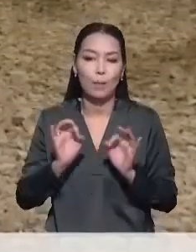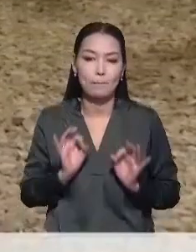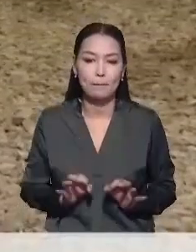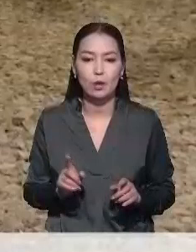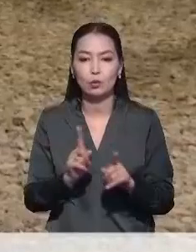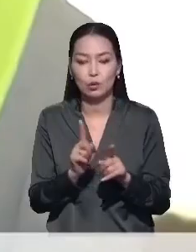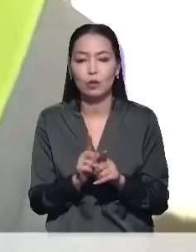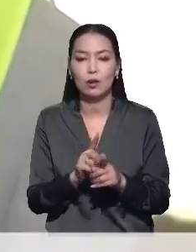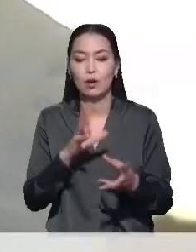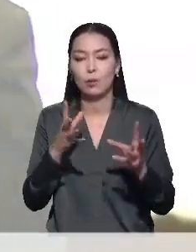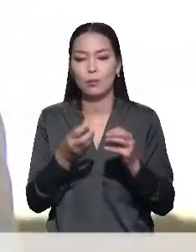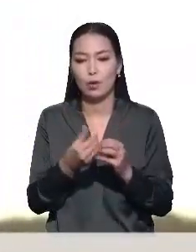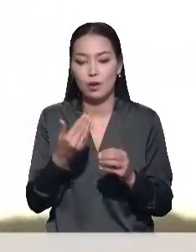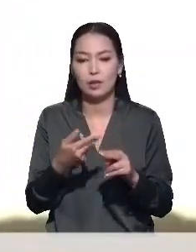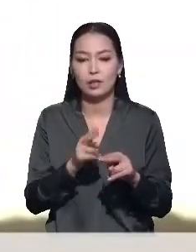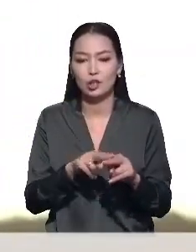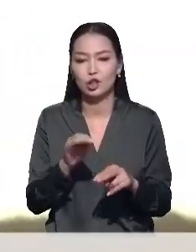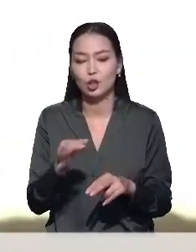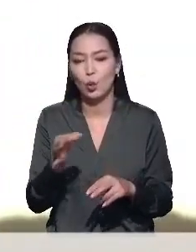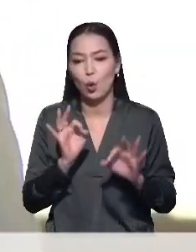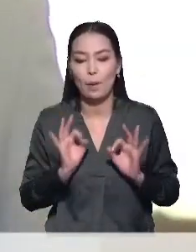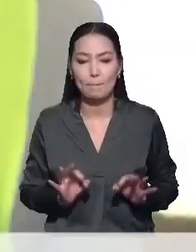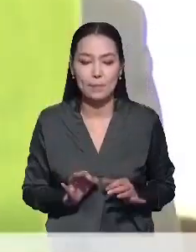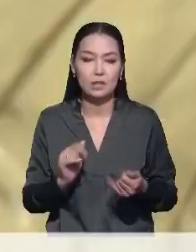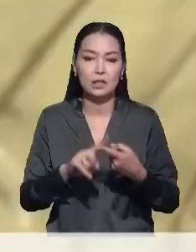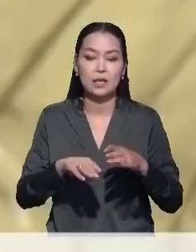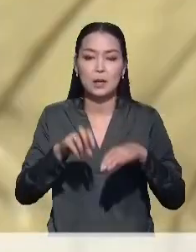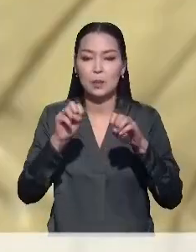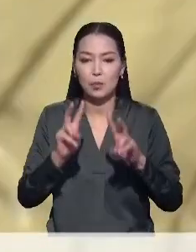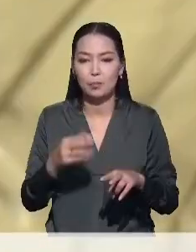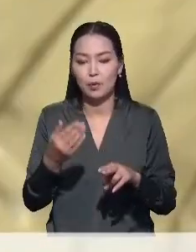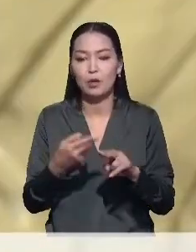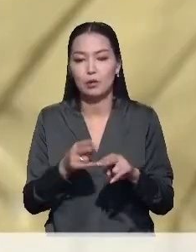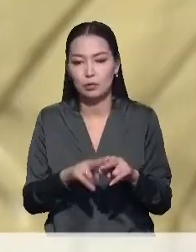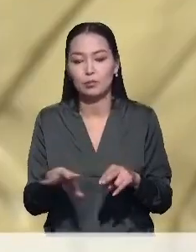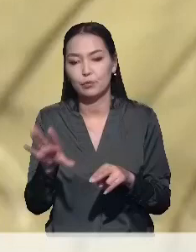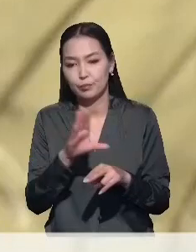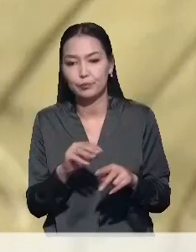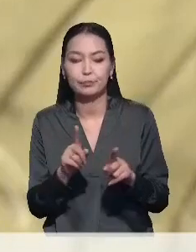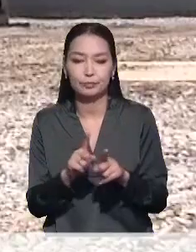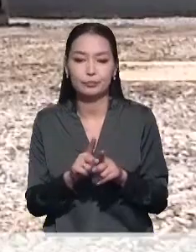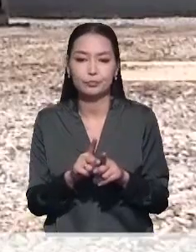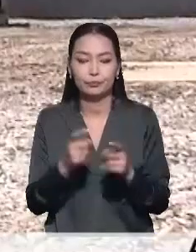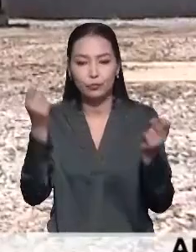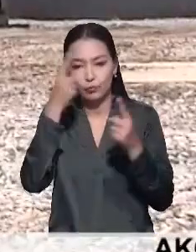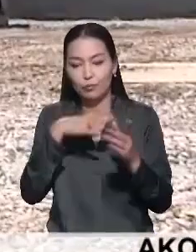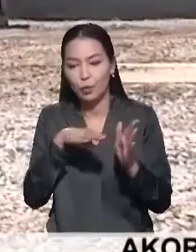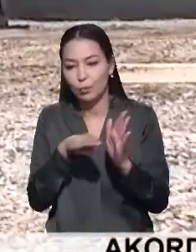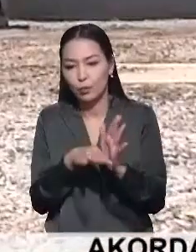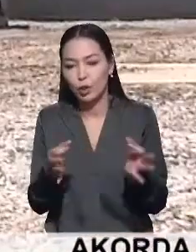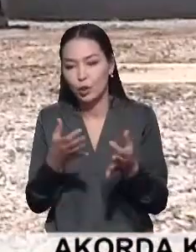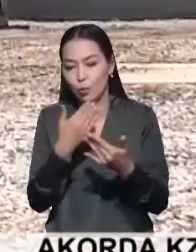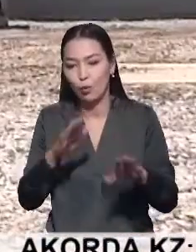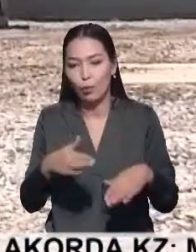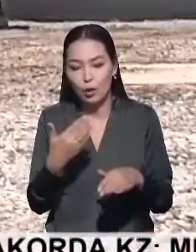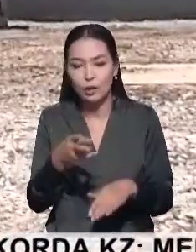жобасы бойынша Жетісу облыстық прокуратурасы тиісті мамандар көмегімен аумақта жерасты суының жоқ екенін анықтады. Нәтижесінде